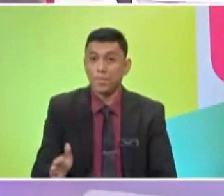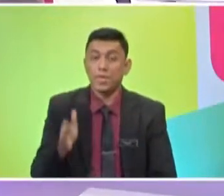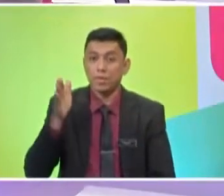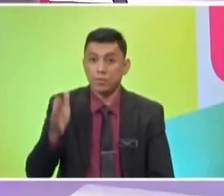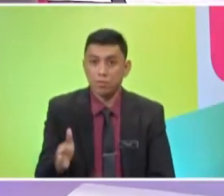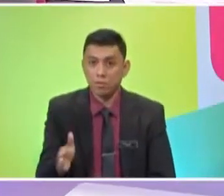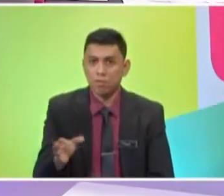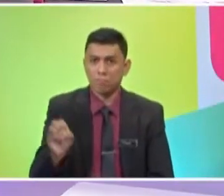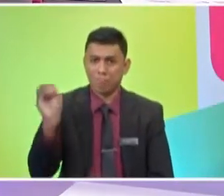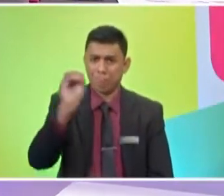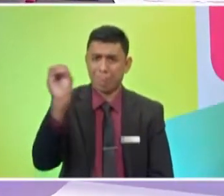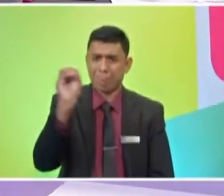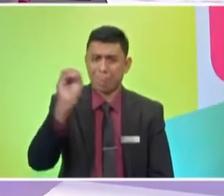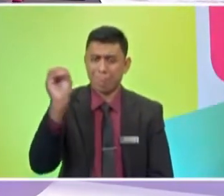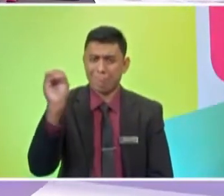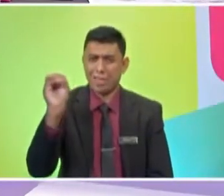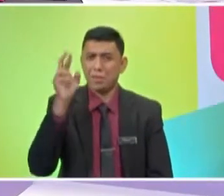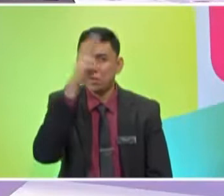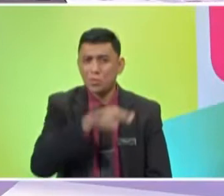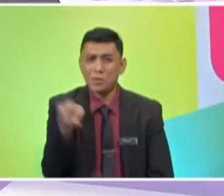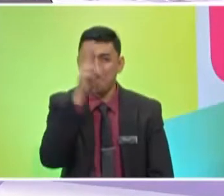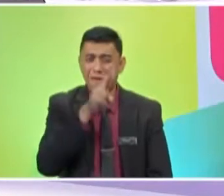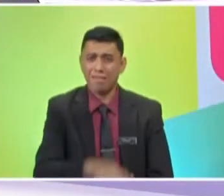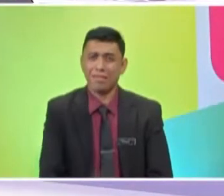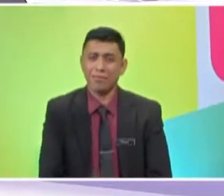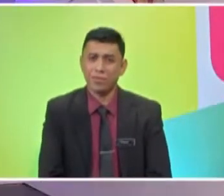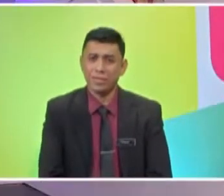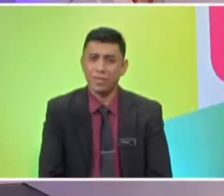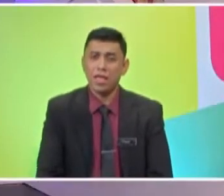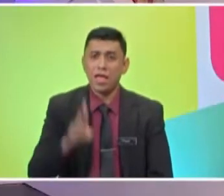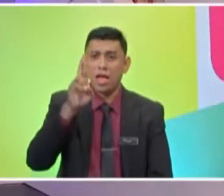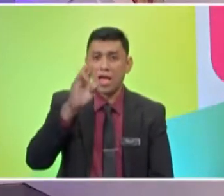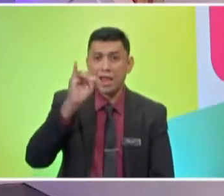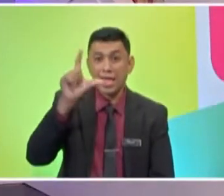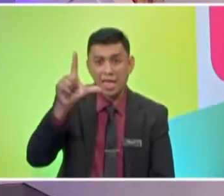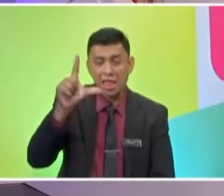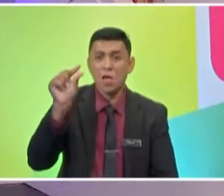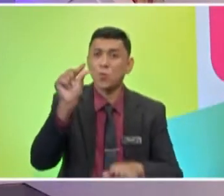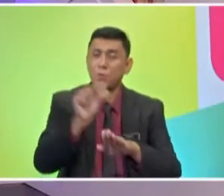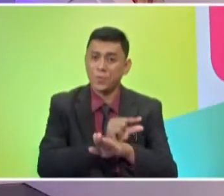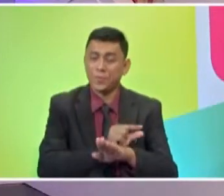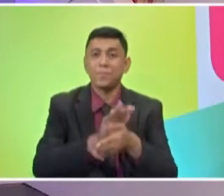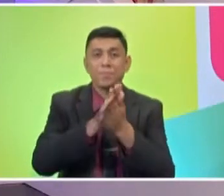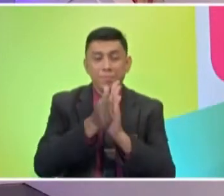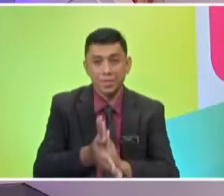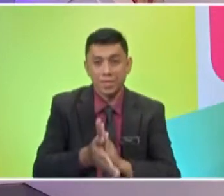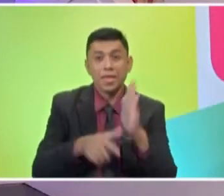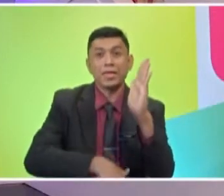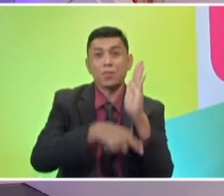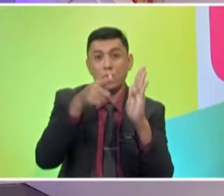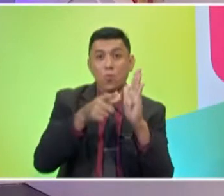tak ada roda, fizik. Tak ada, cikgu, ya? Dia guna apa, cikgu? Dia gunakan rail. Oh, rail. Ha. Ha. Jadi, yang lebih